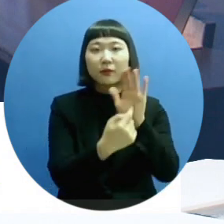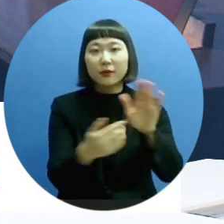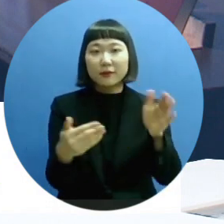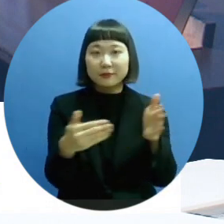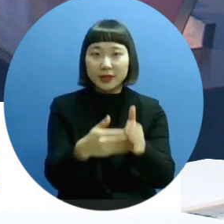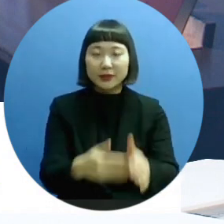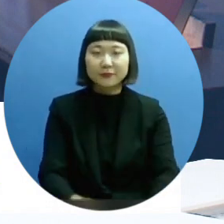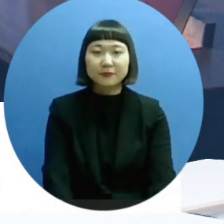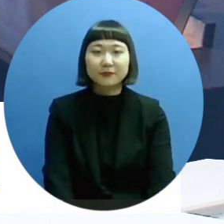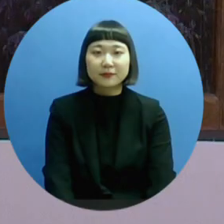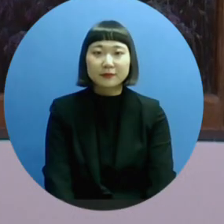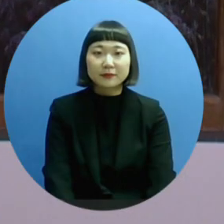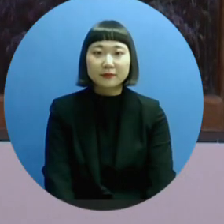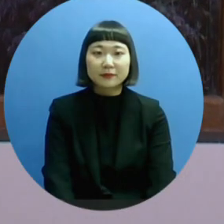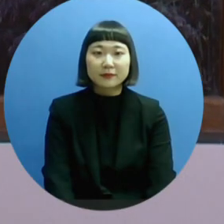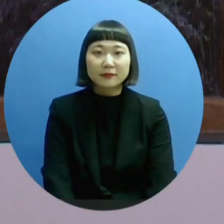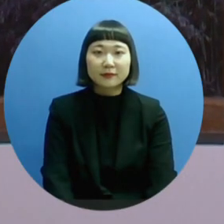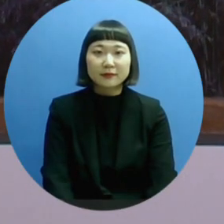전해드립니다.